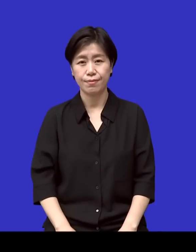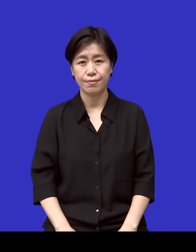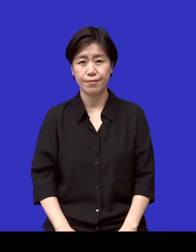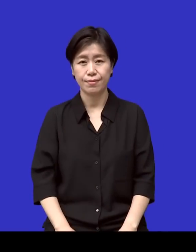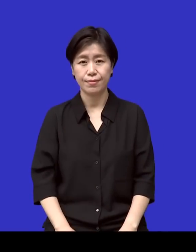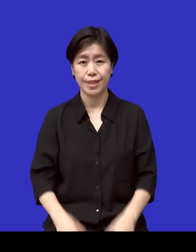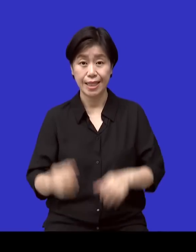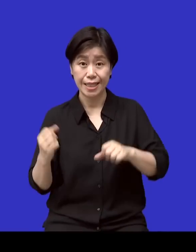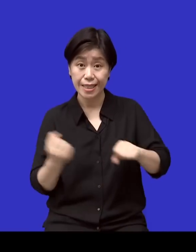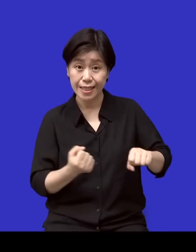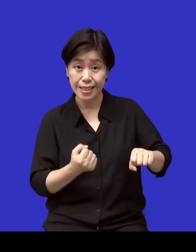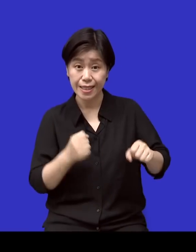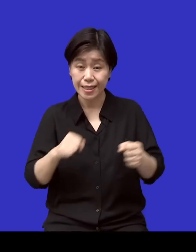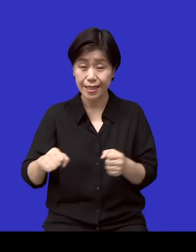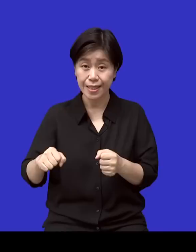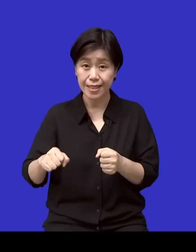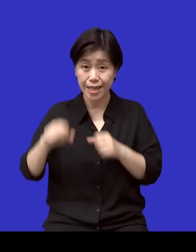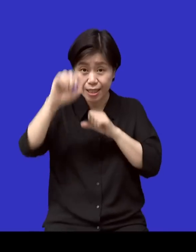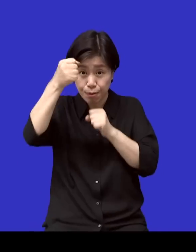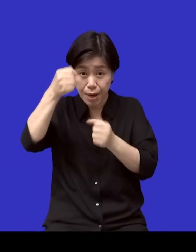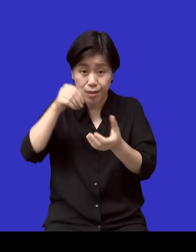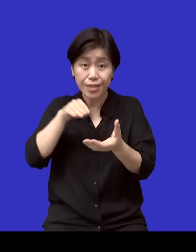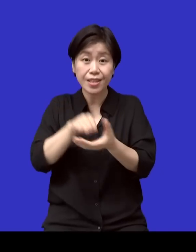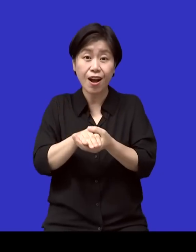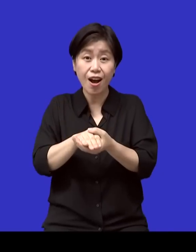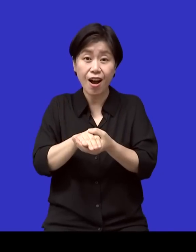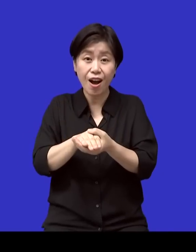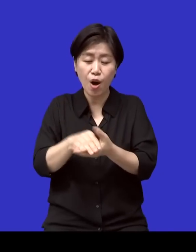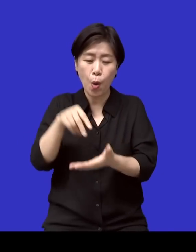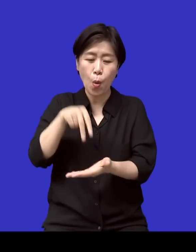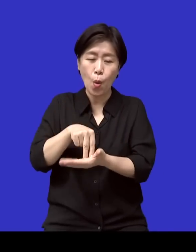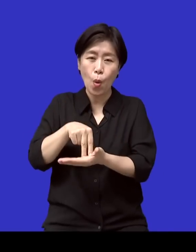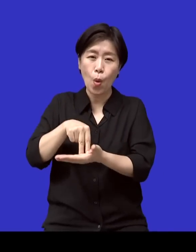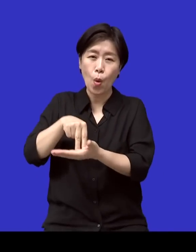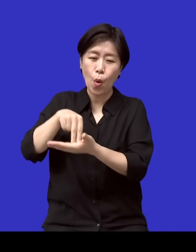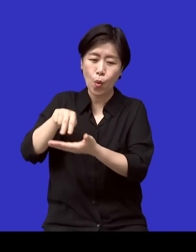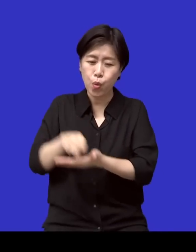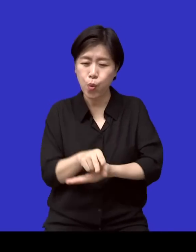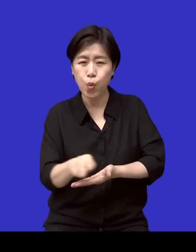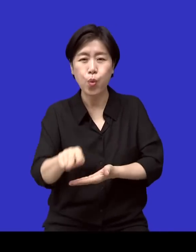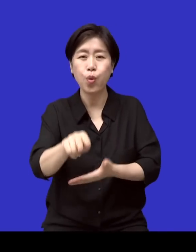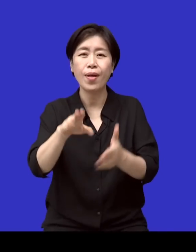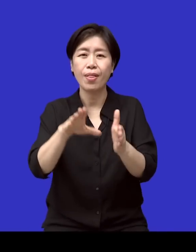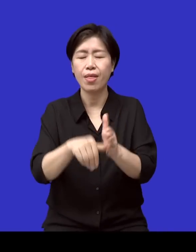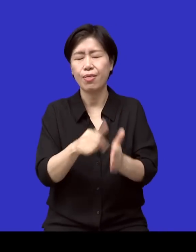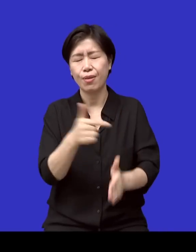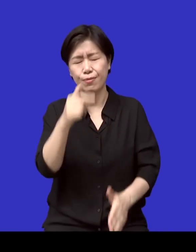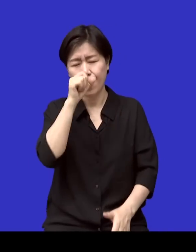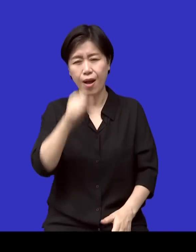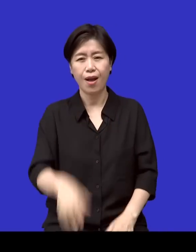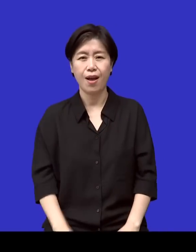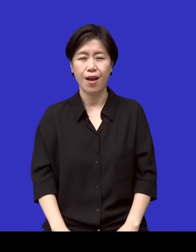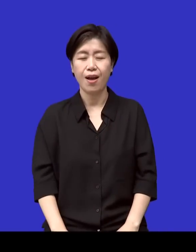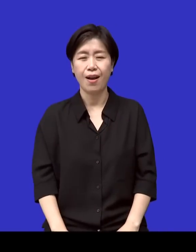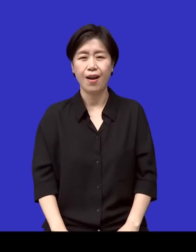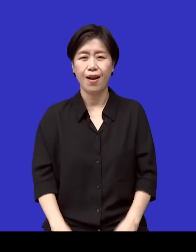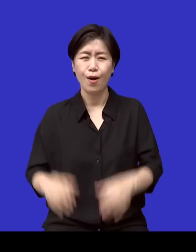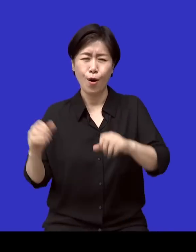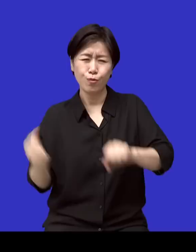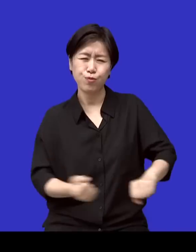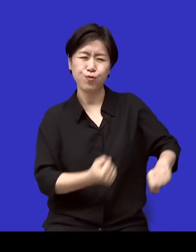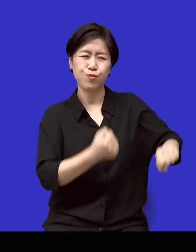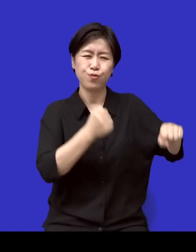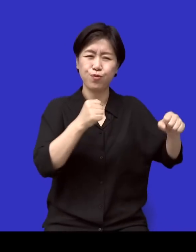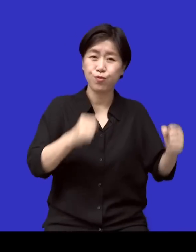신고 달릴 때 그 눈에서 오는 차가운 예, 느낌이 예. 있어요. 네네. 그 차가운 바람. 그거를 맡을 때